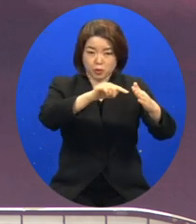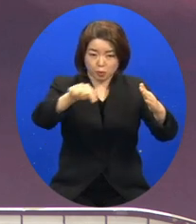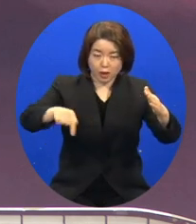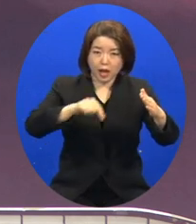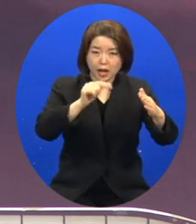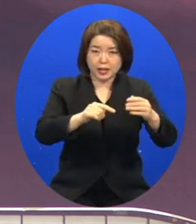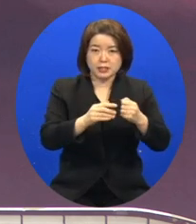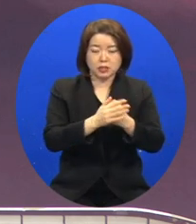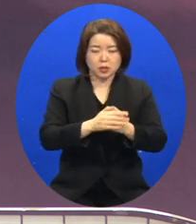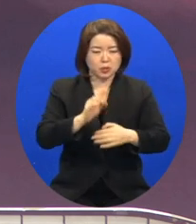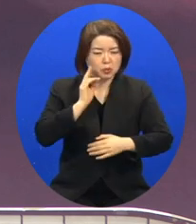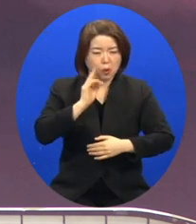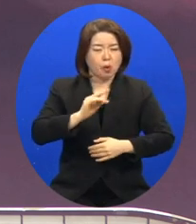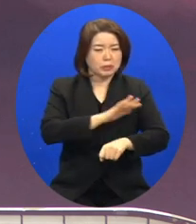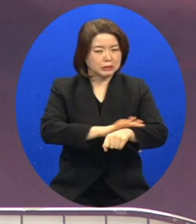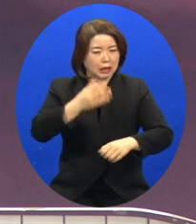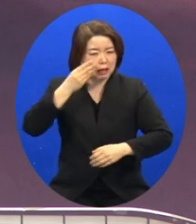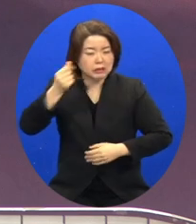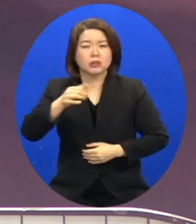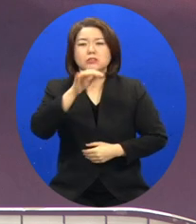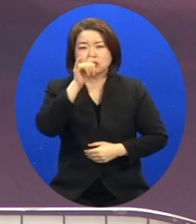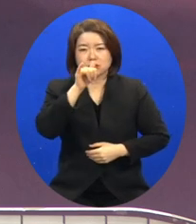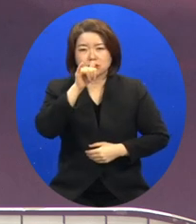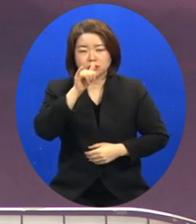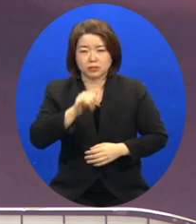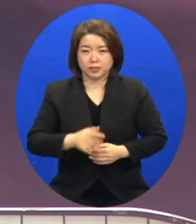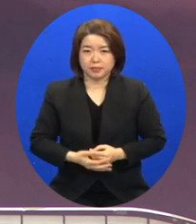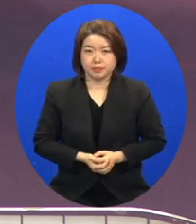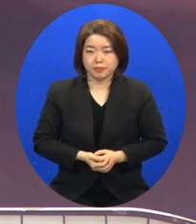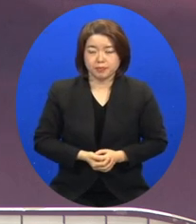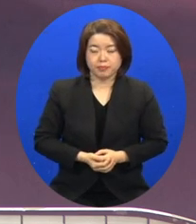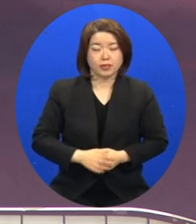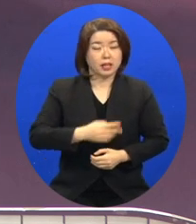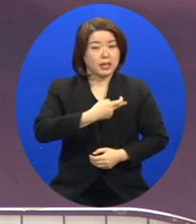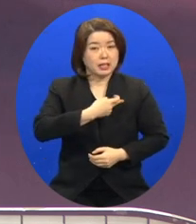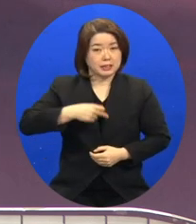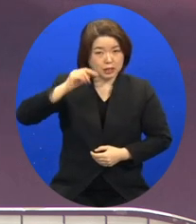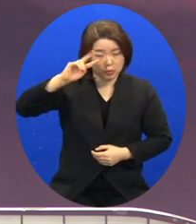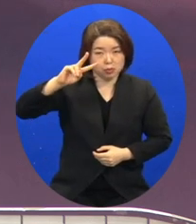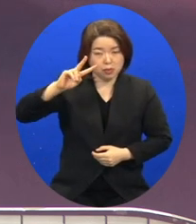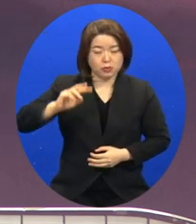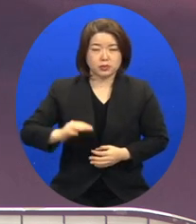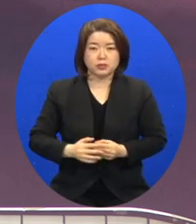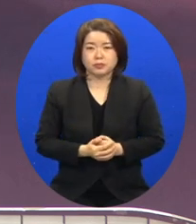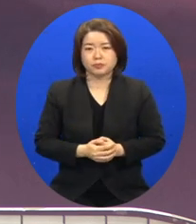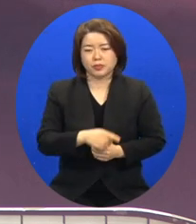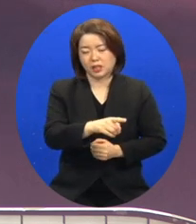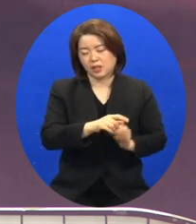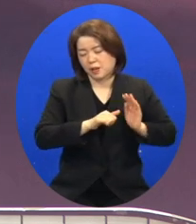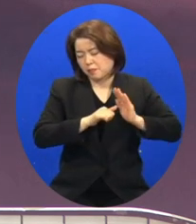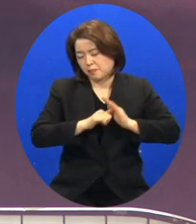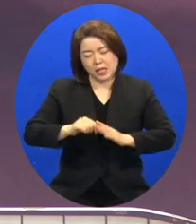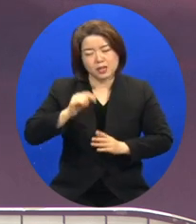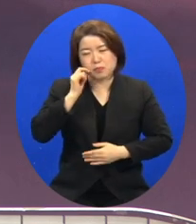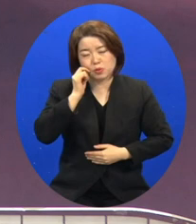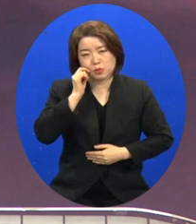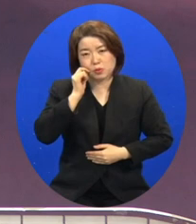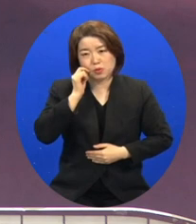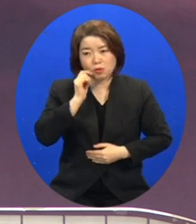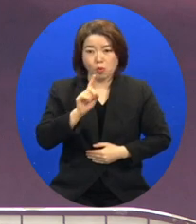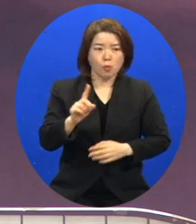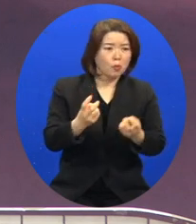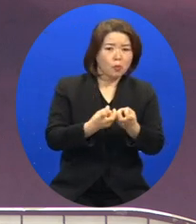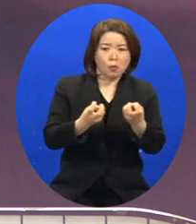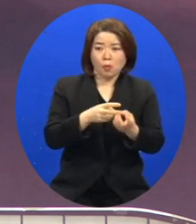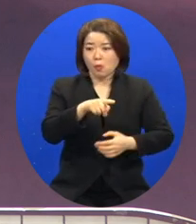잘 적응이 돼 있는 겁니다 사도 바울은 견딜 수가 없었어요 어떻게